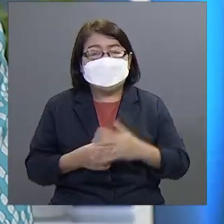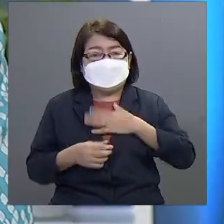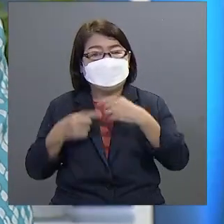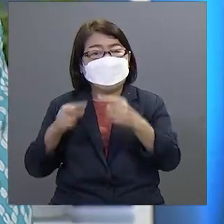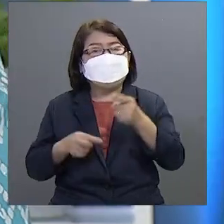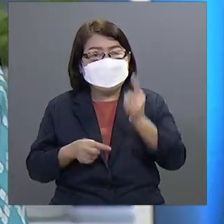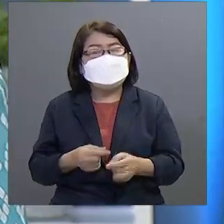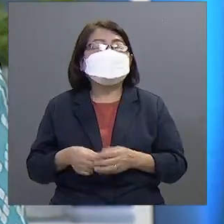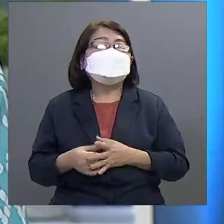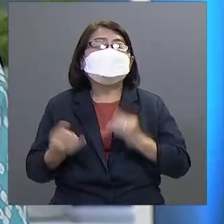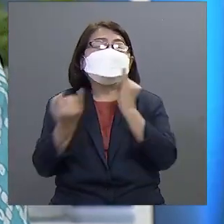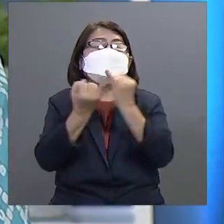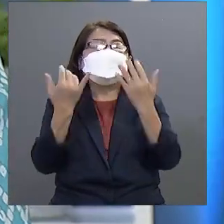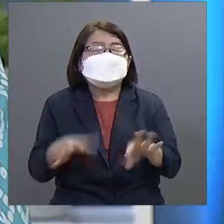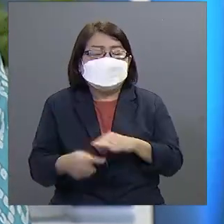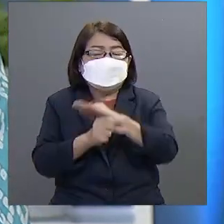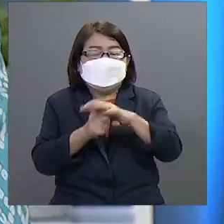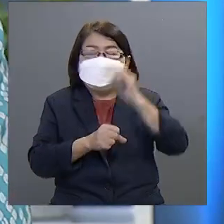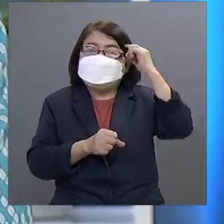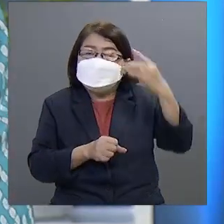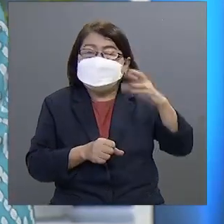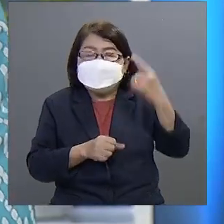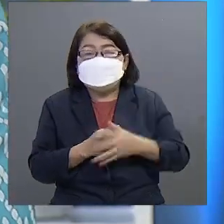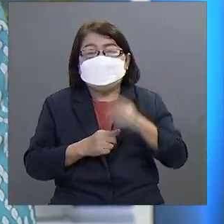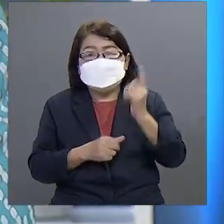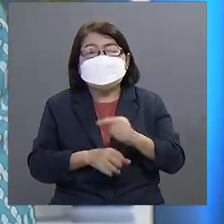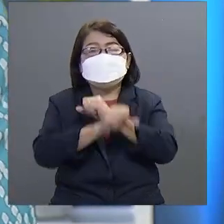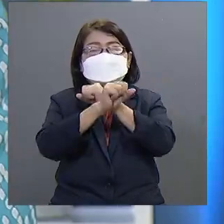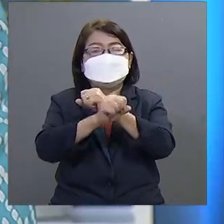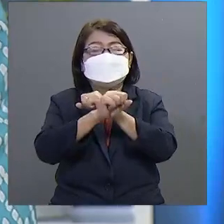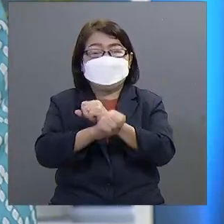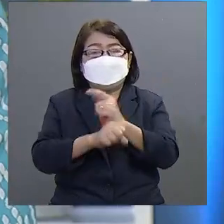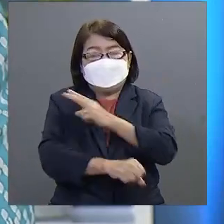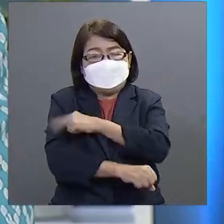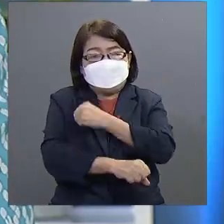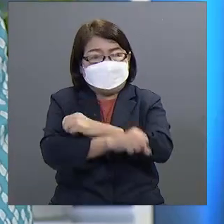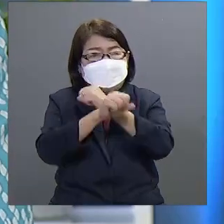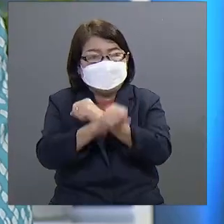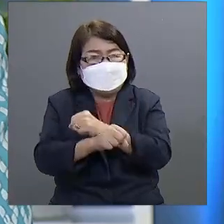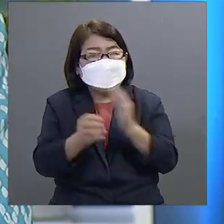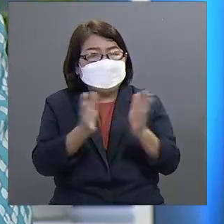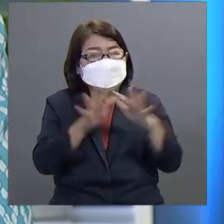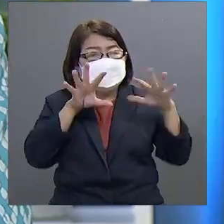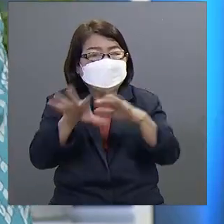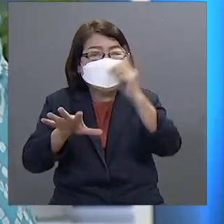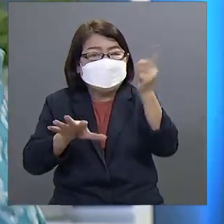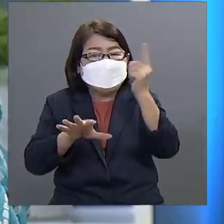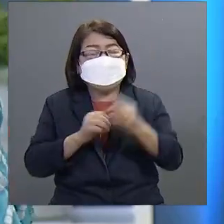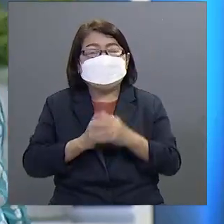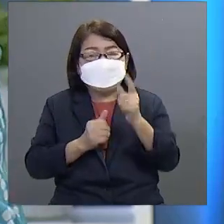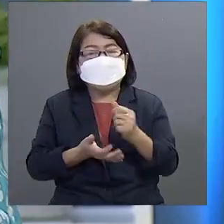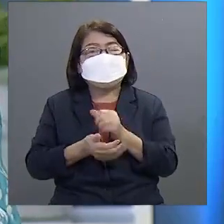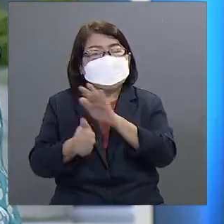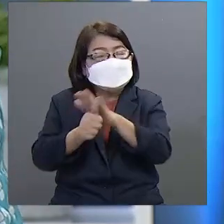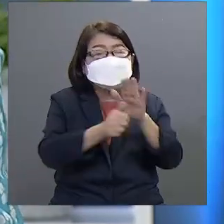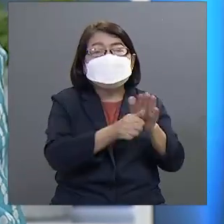นะครับเพราะฉะนั้นต้องรักษาสมดุลระหว่างมาตรการสาธารณสุขกับการท่องเที่ยวและก็ผมว่าองค์ก